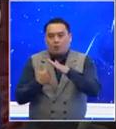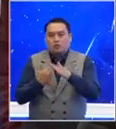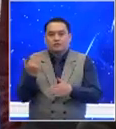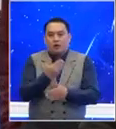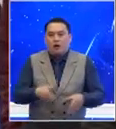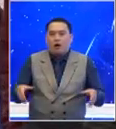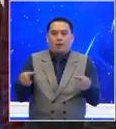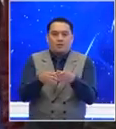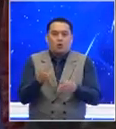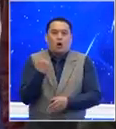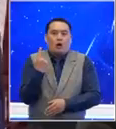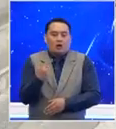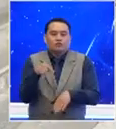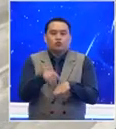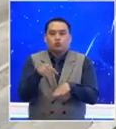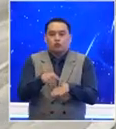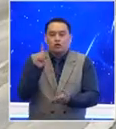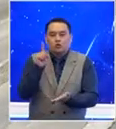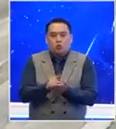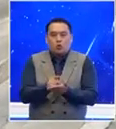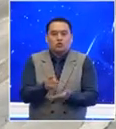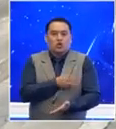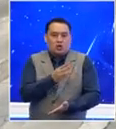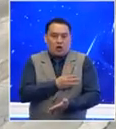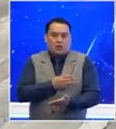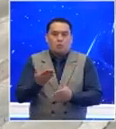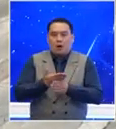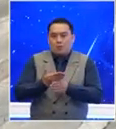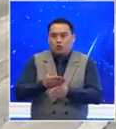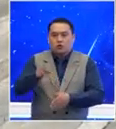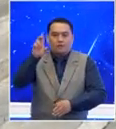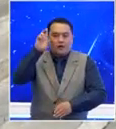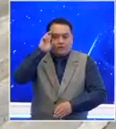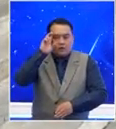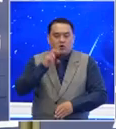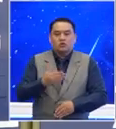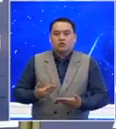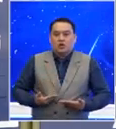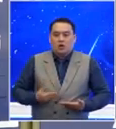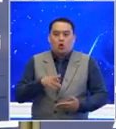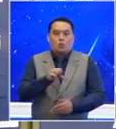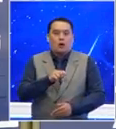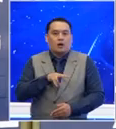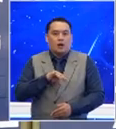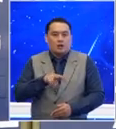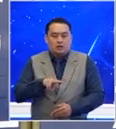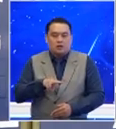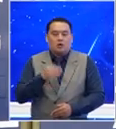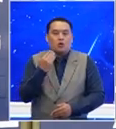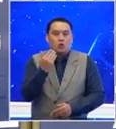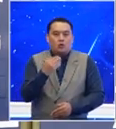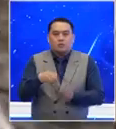их объединяет одно – чувство долга и желание помочь своей стране. Один из добровольцев – житель села Кумарал Ербул Азаматов.